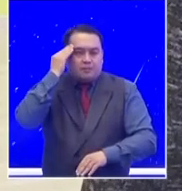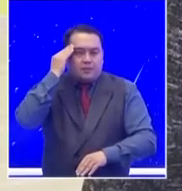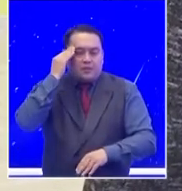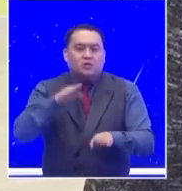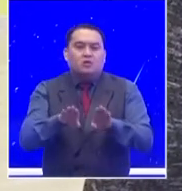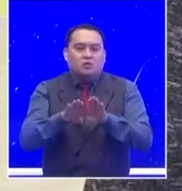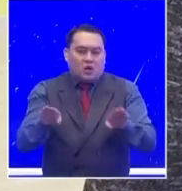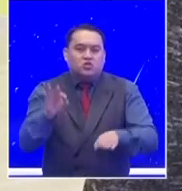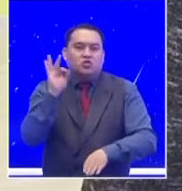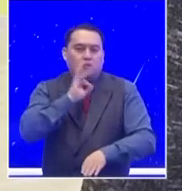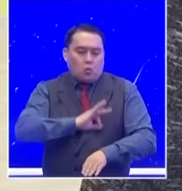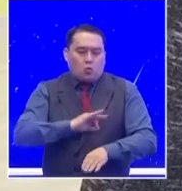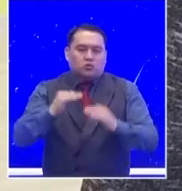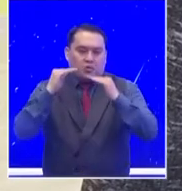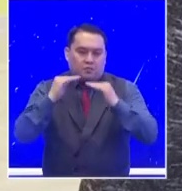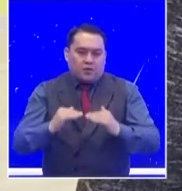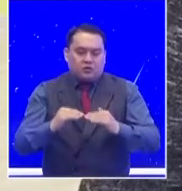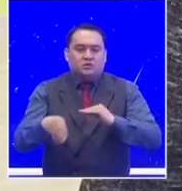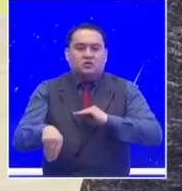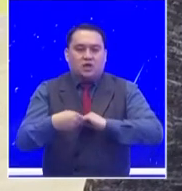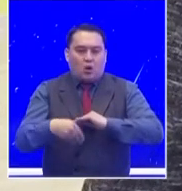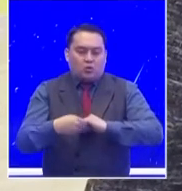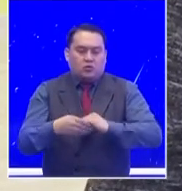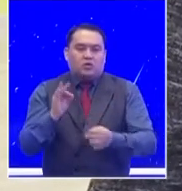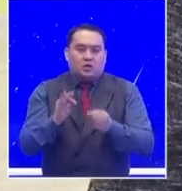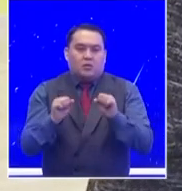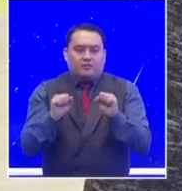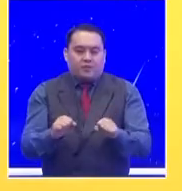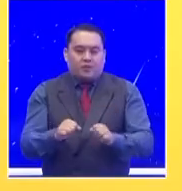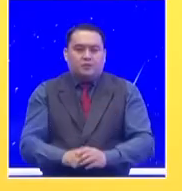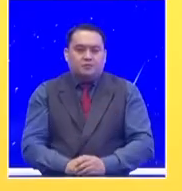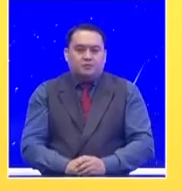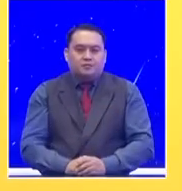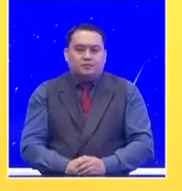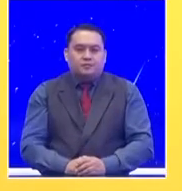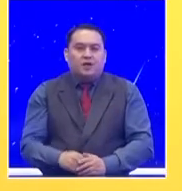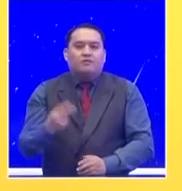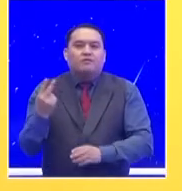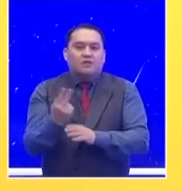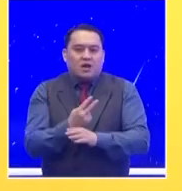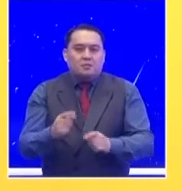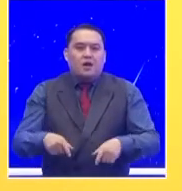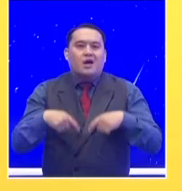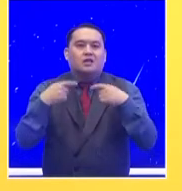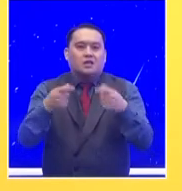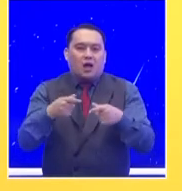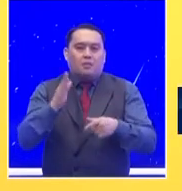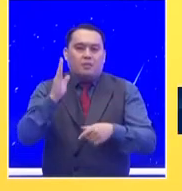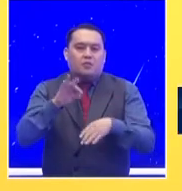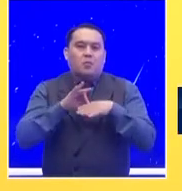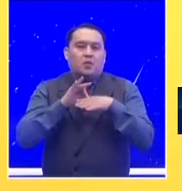также эффективны для снижения коррупции через нормативно-правовые акты. Вторым этапом мы уже будем их проводить